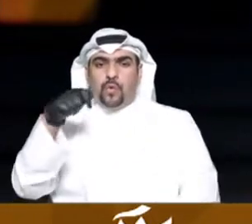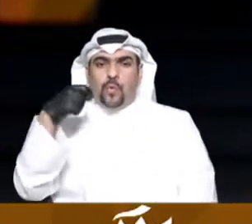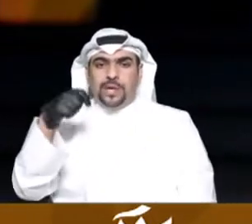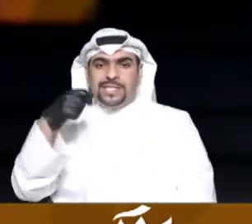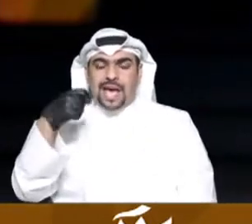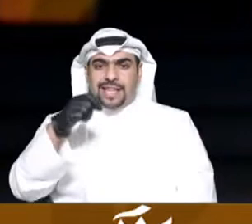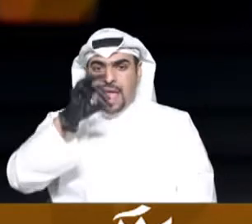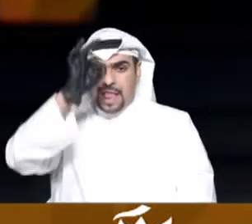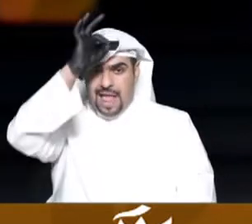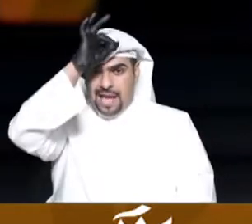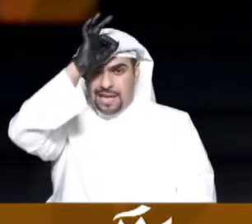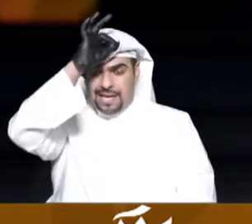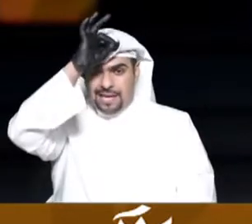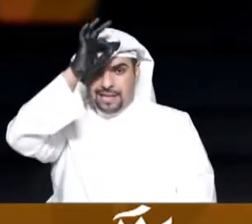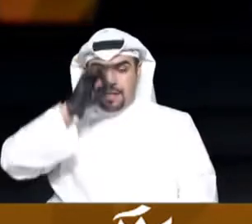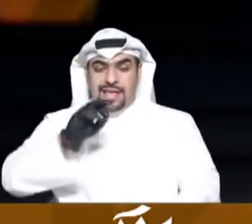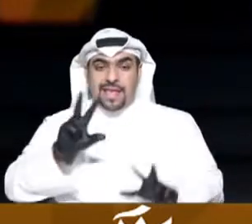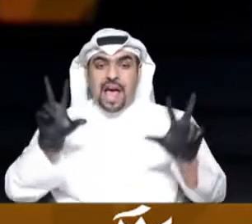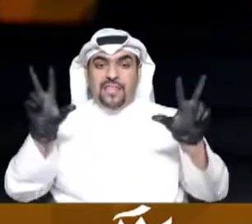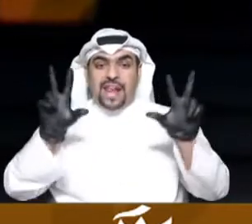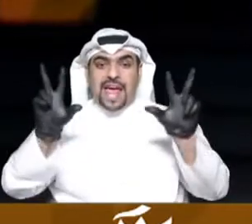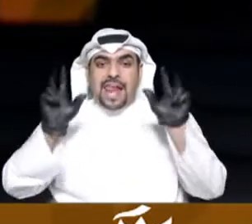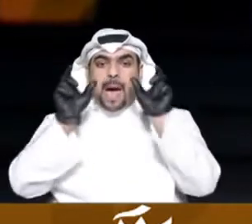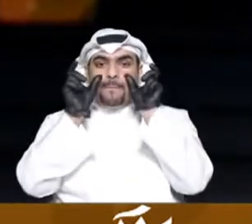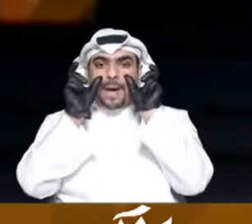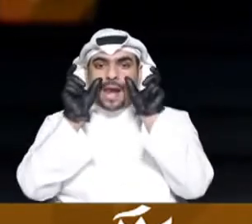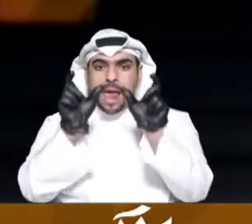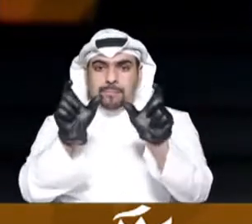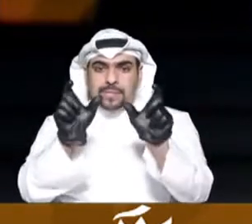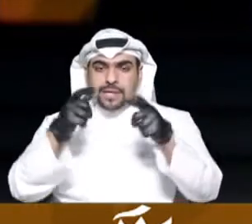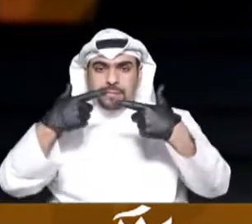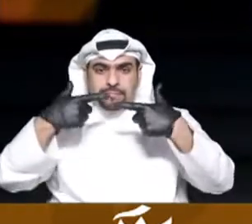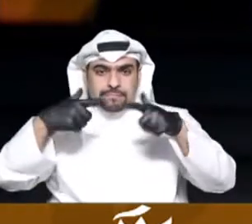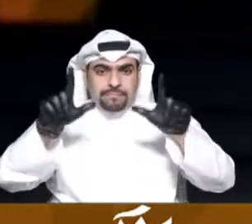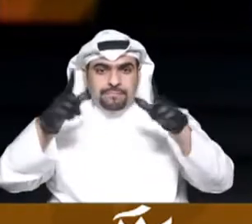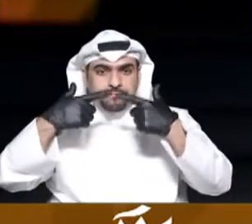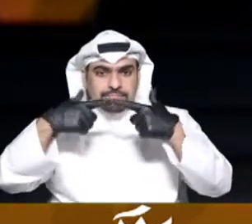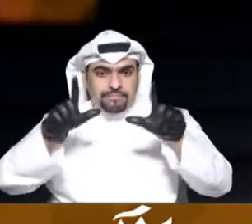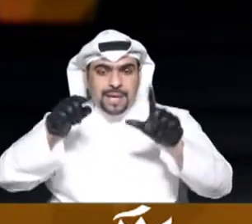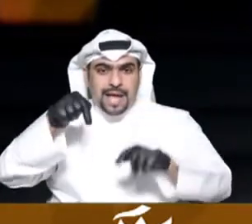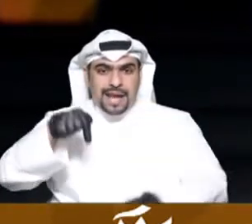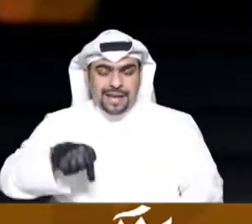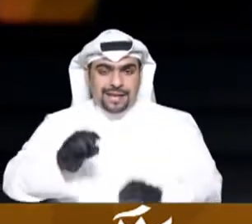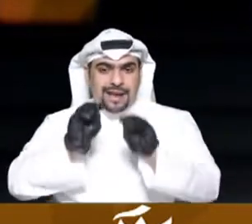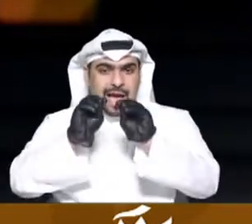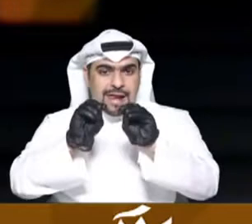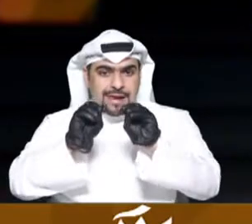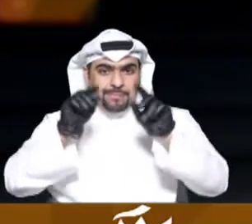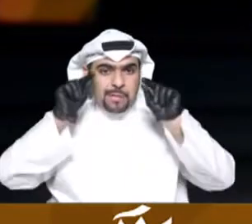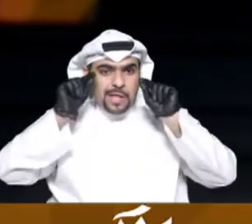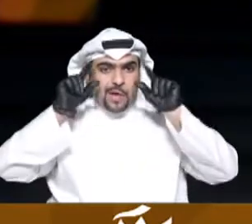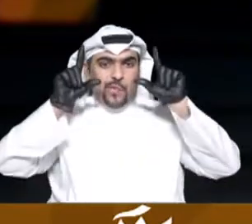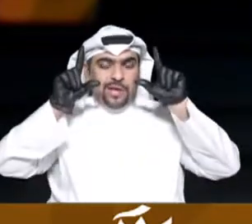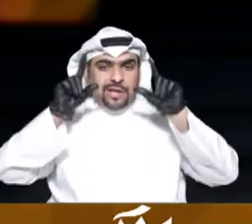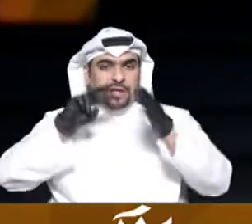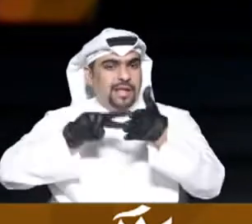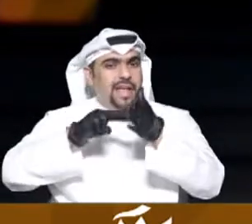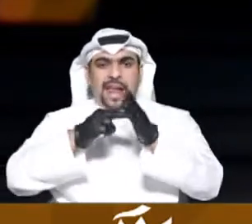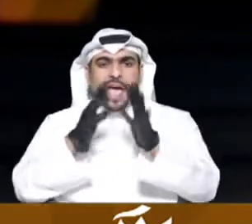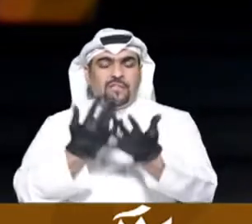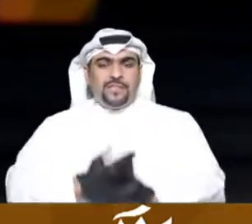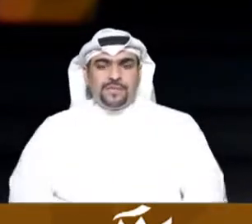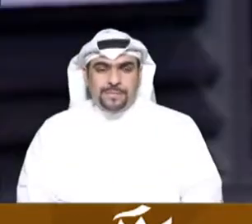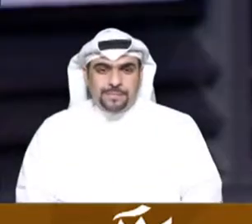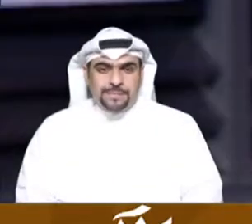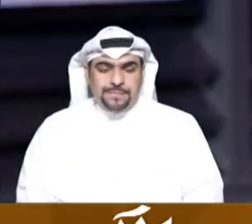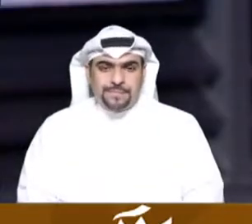الامني. اليوم يعني مثل وزاره الاعلام وكافه القطاعات الاعلاميه كلها دور يعني توعوي. صحيح. دوركم يعني في الاعلام الامني